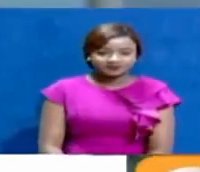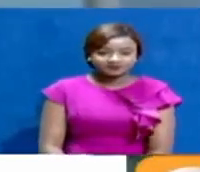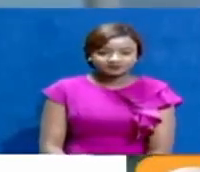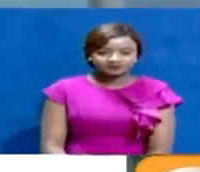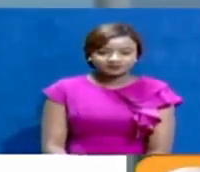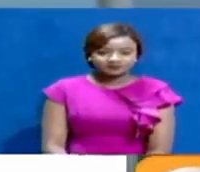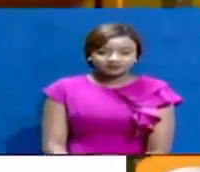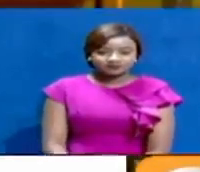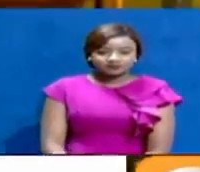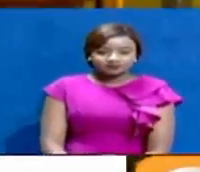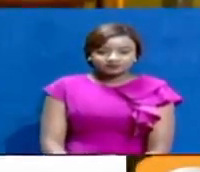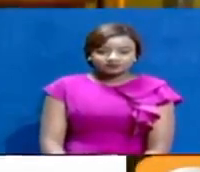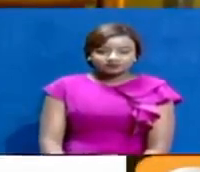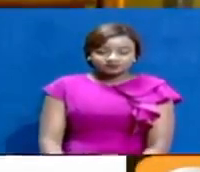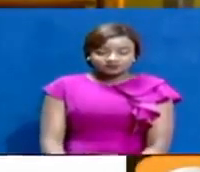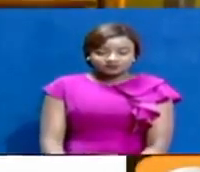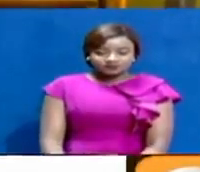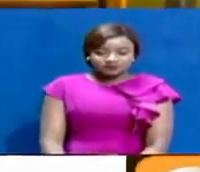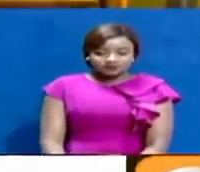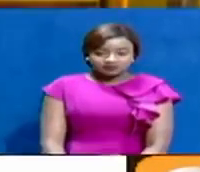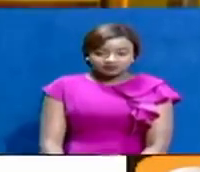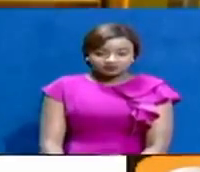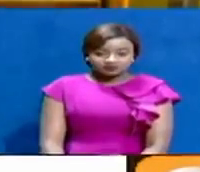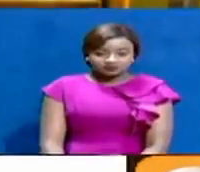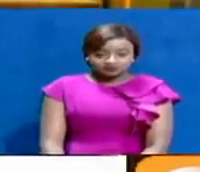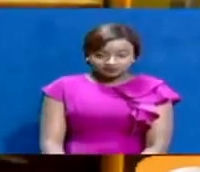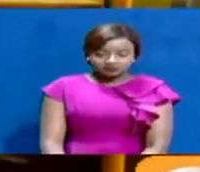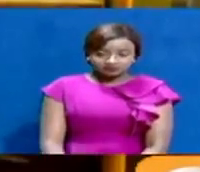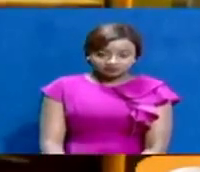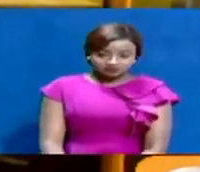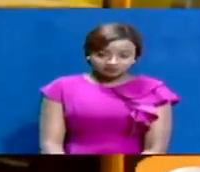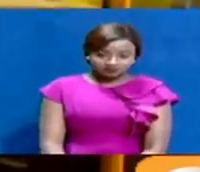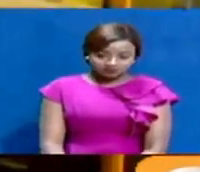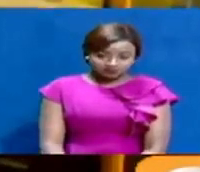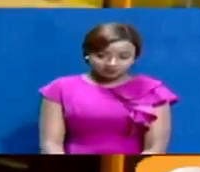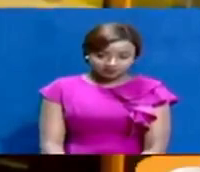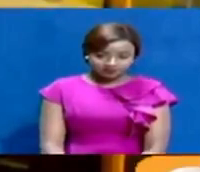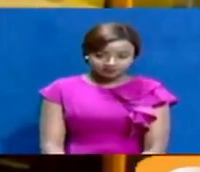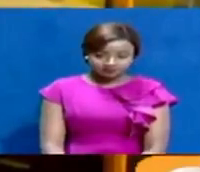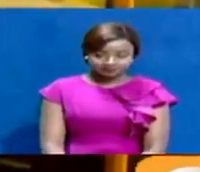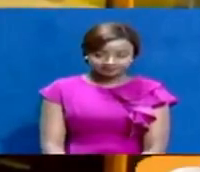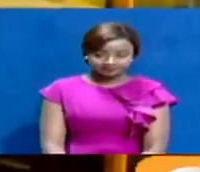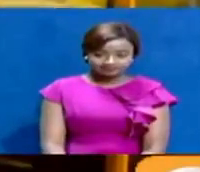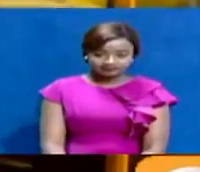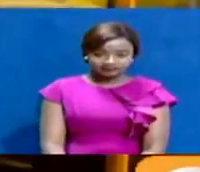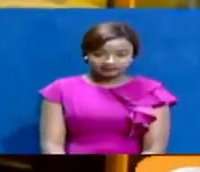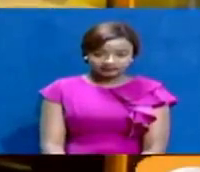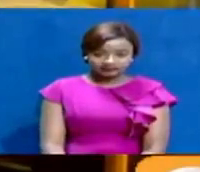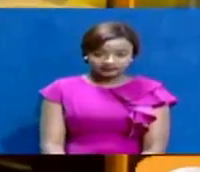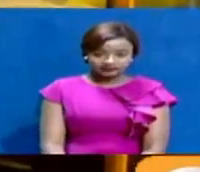nchini kila uchao. Gatete Njoroge, Runinga ya Citizen.